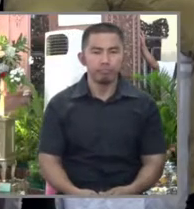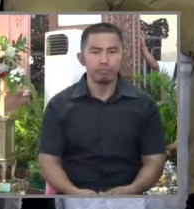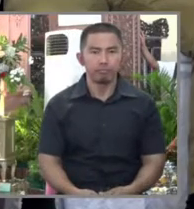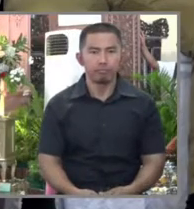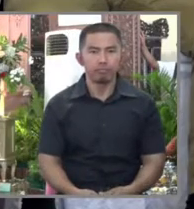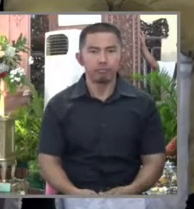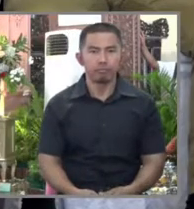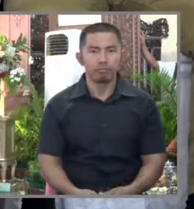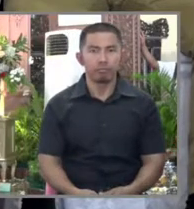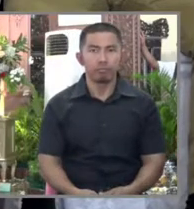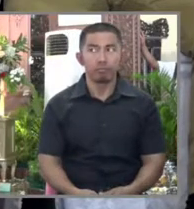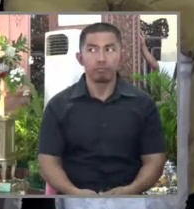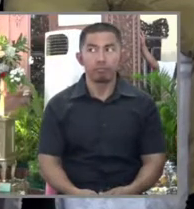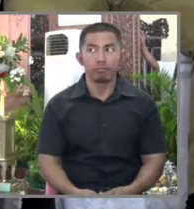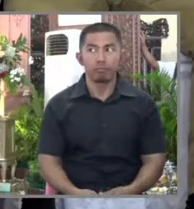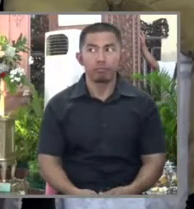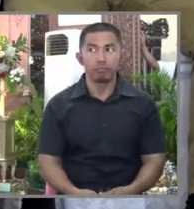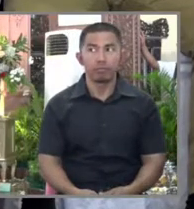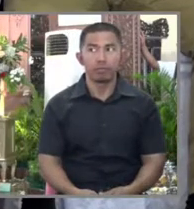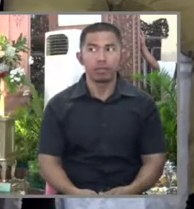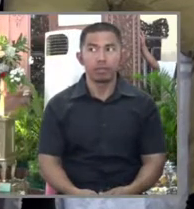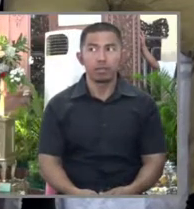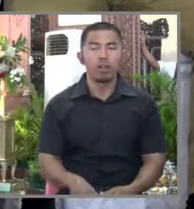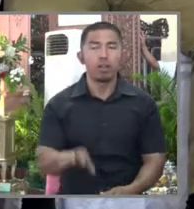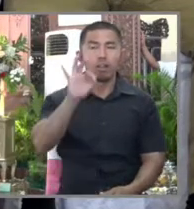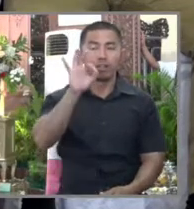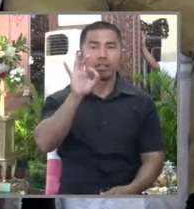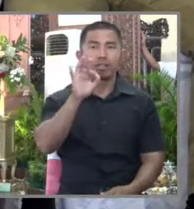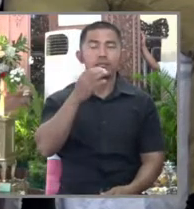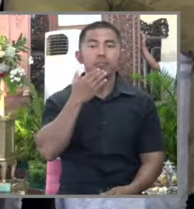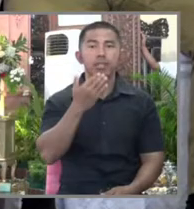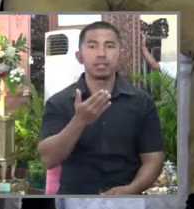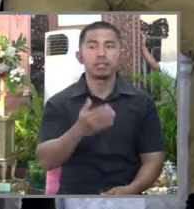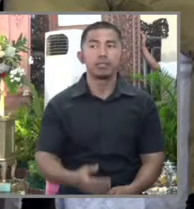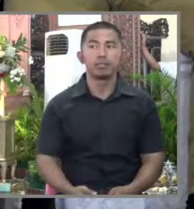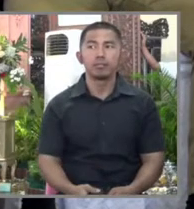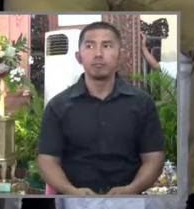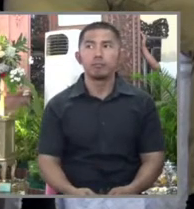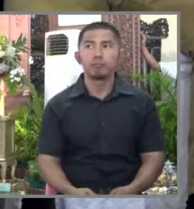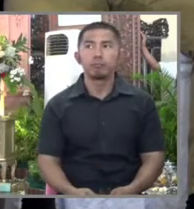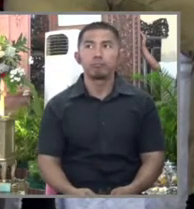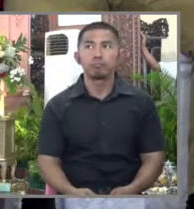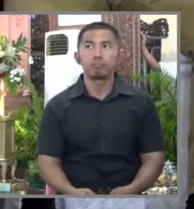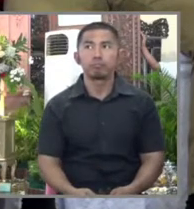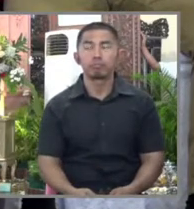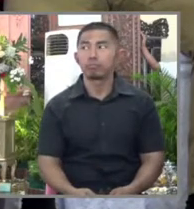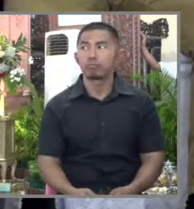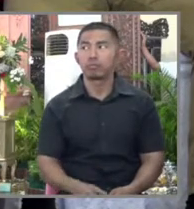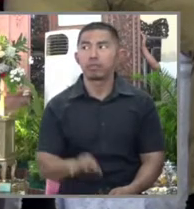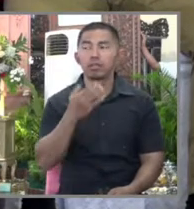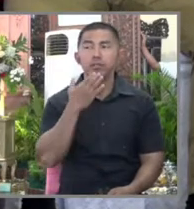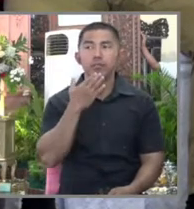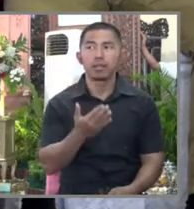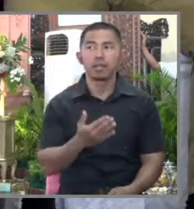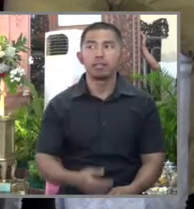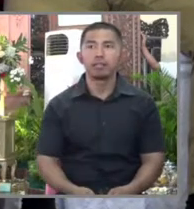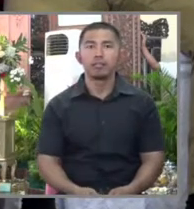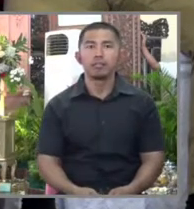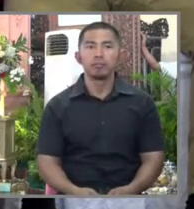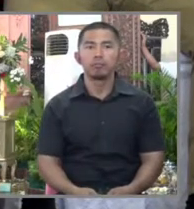dipasarkan. Ini baru berapa kali sudah menghasilkan ya, ini? Gitu nggih? Iya. Oke. Okay. Ini perlu sampaikan terima kasih kepada Bapak Bupati.